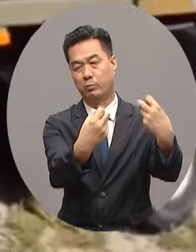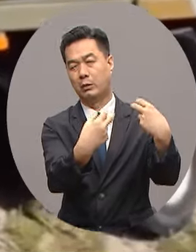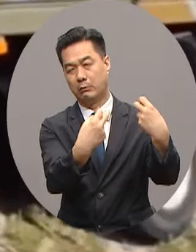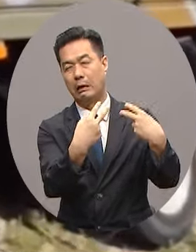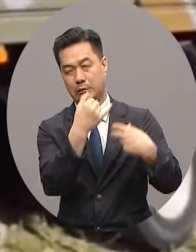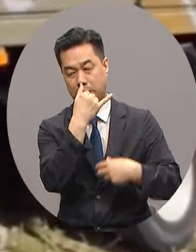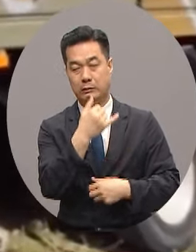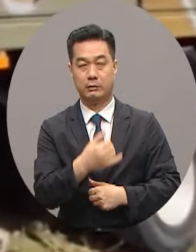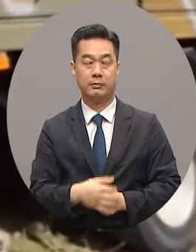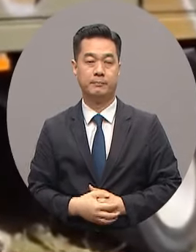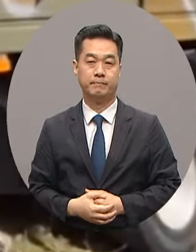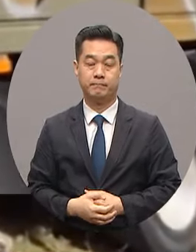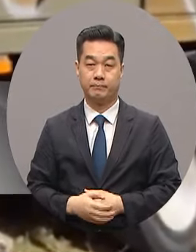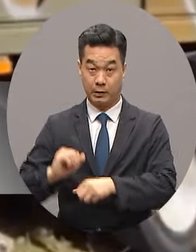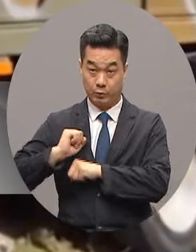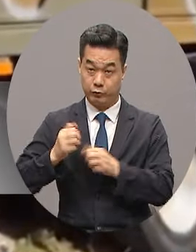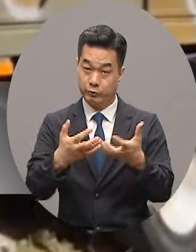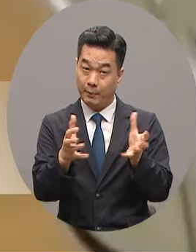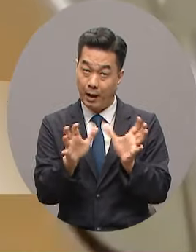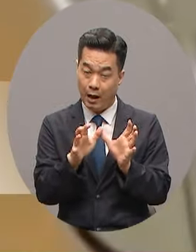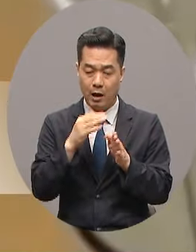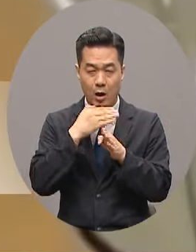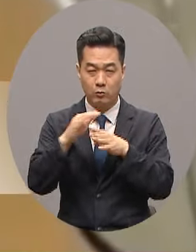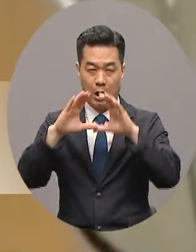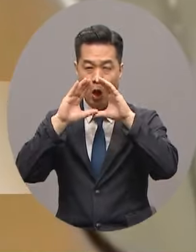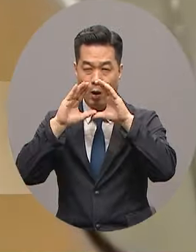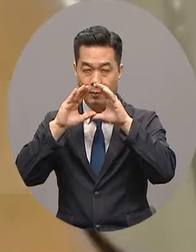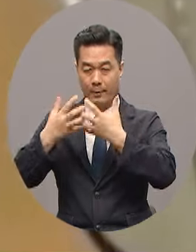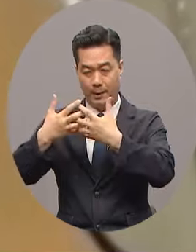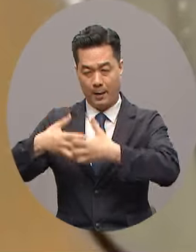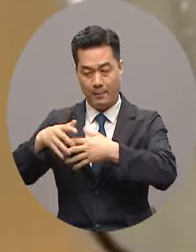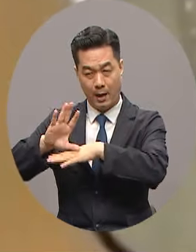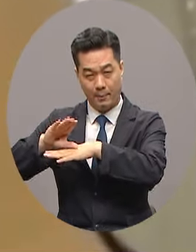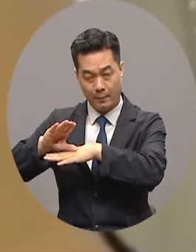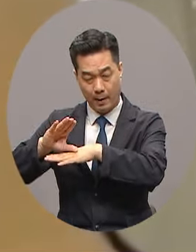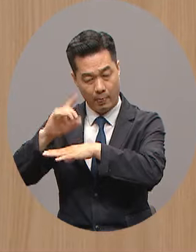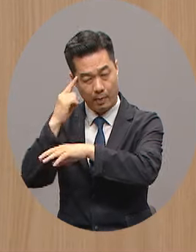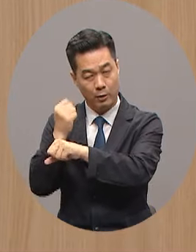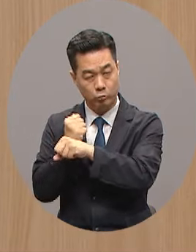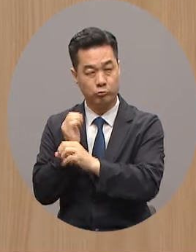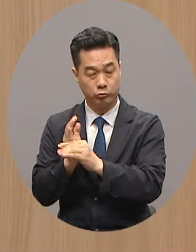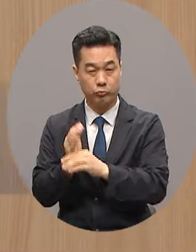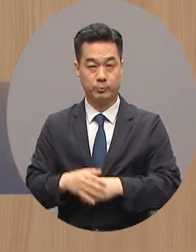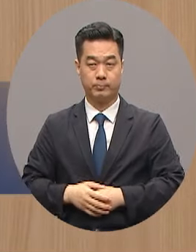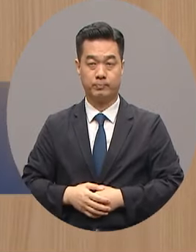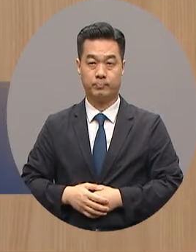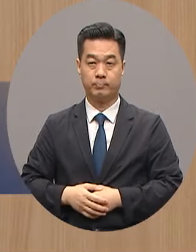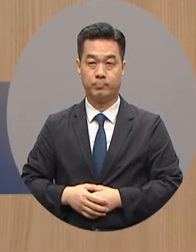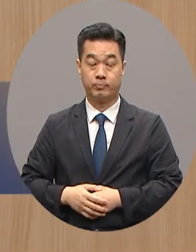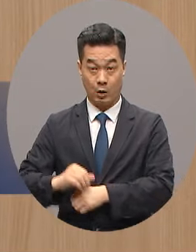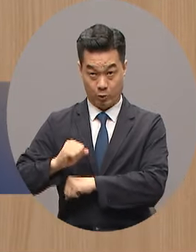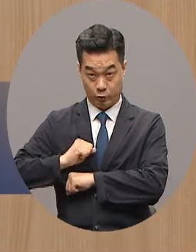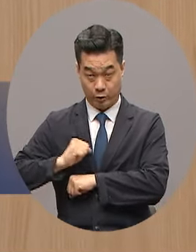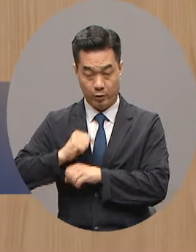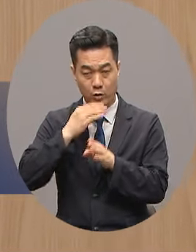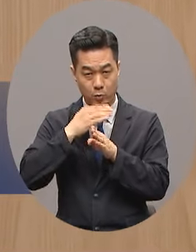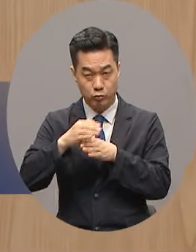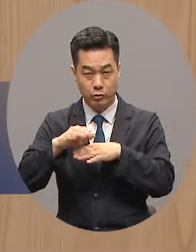보입니다 군당국은 대북 확성기 방송을 재개할지는 검토 중입니다 군 대북 확성기